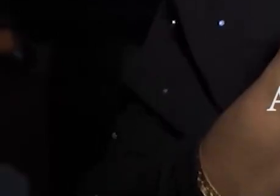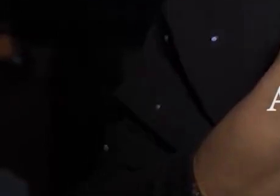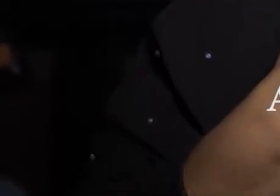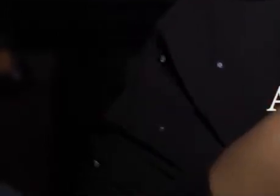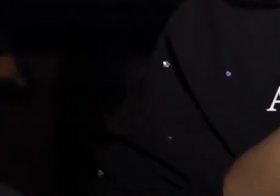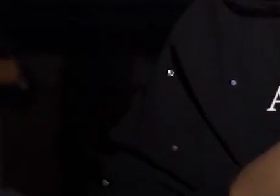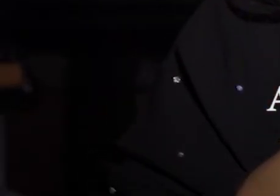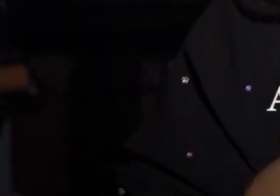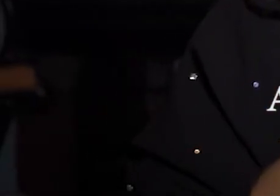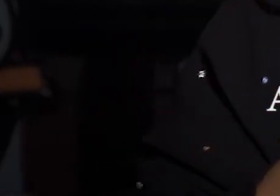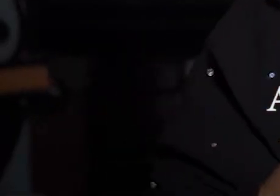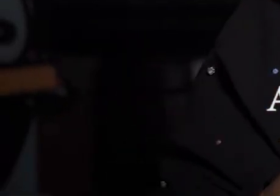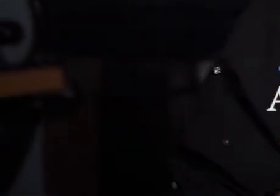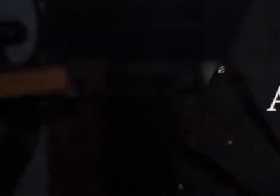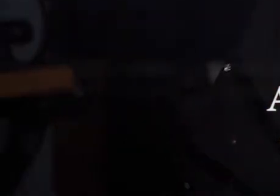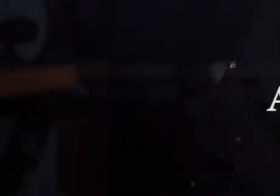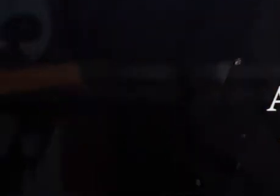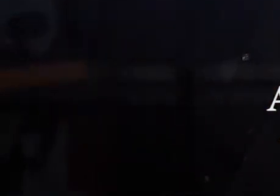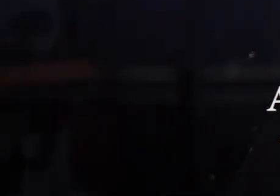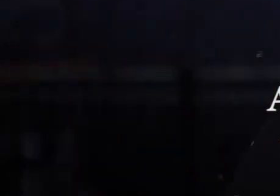कुन फयकुन.